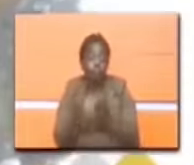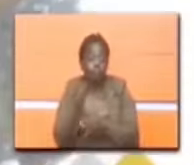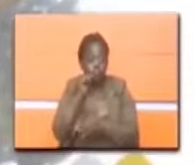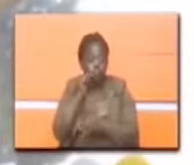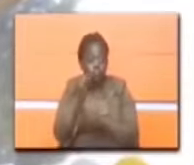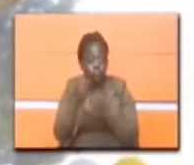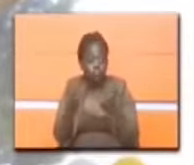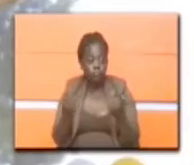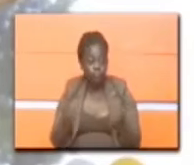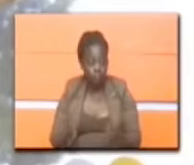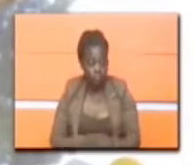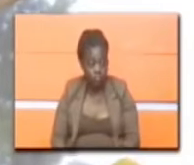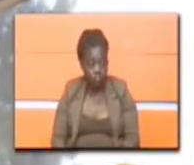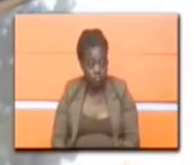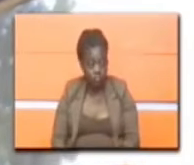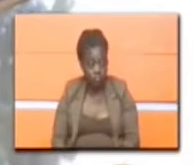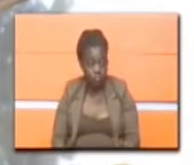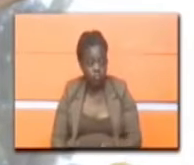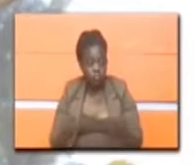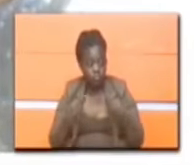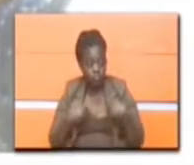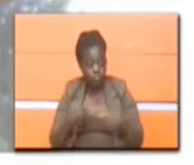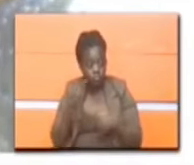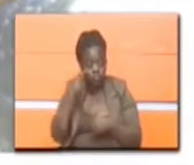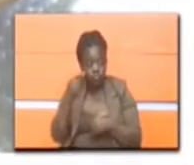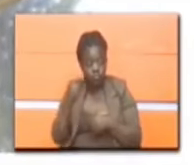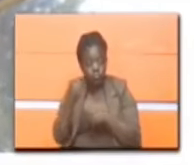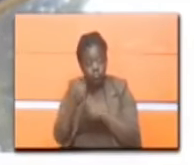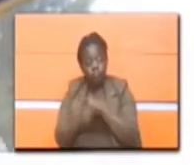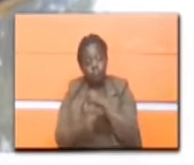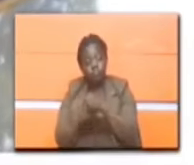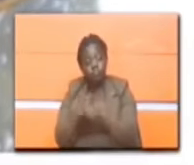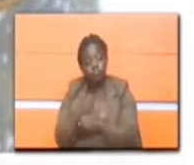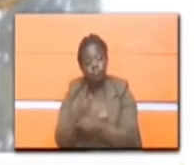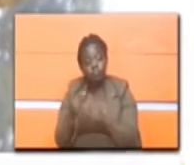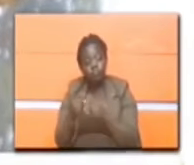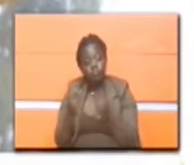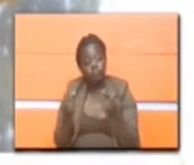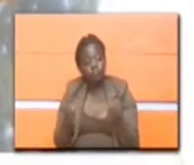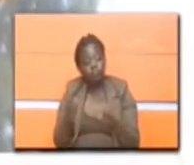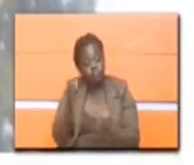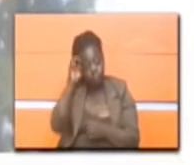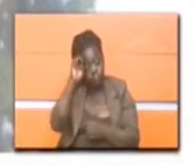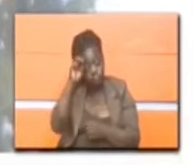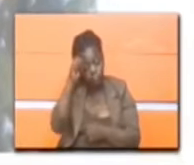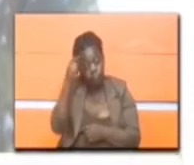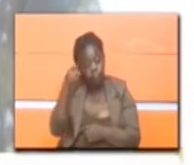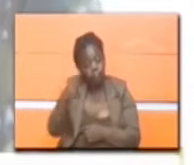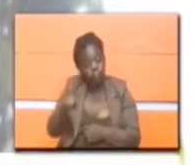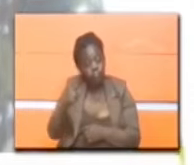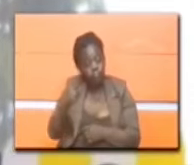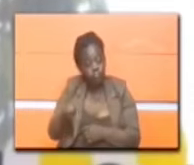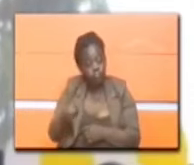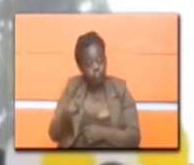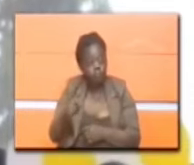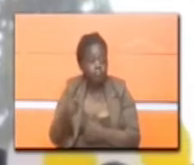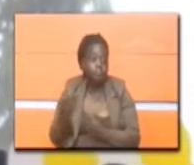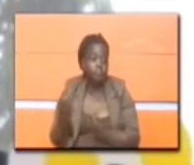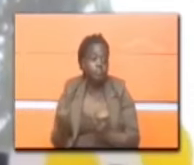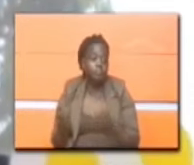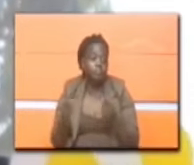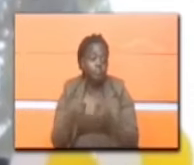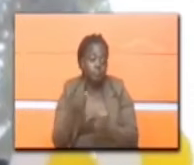by'abayizi. We have ensured unrivaled and enviable academic standard